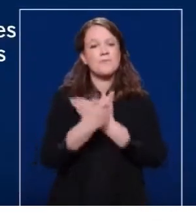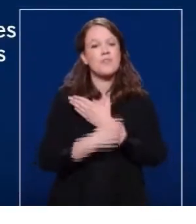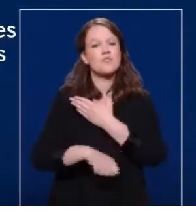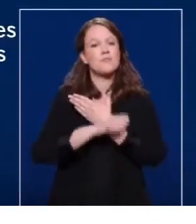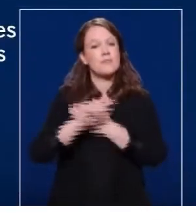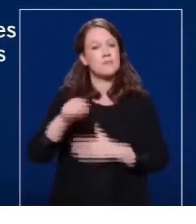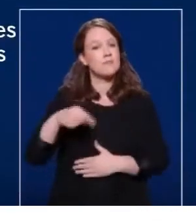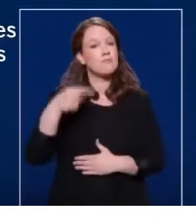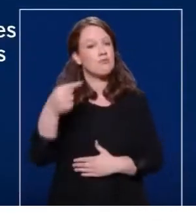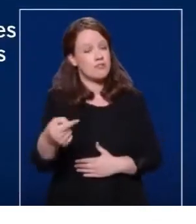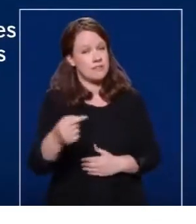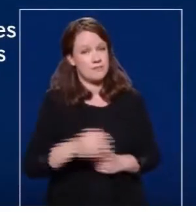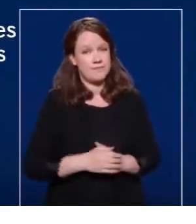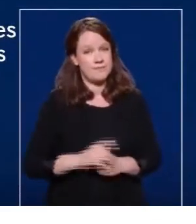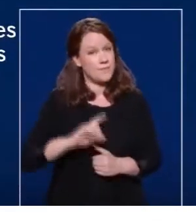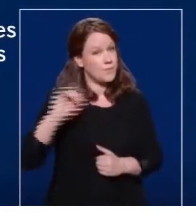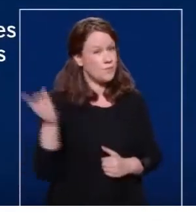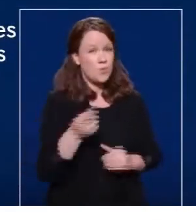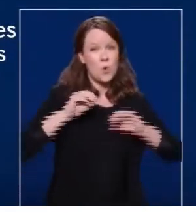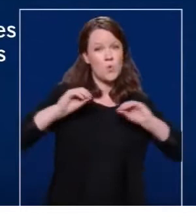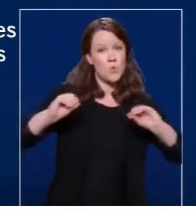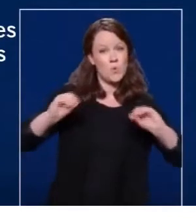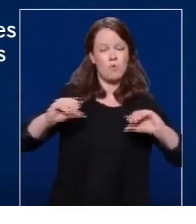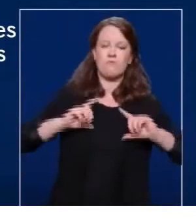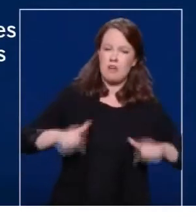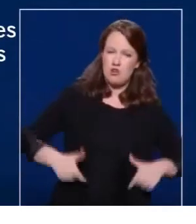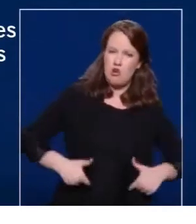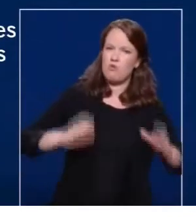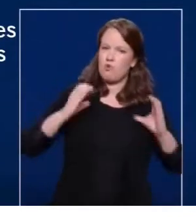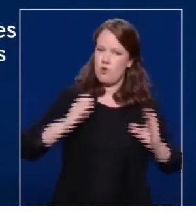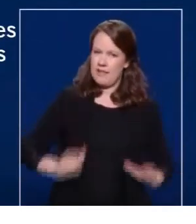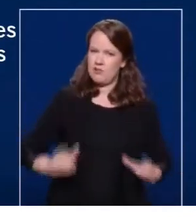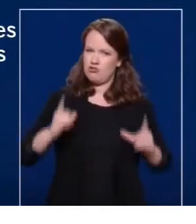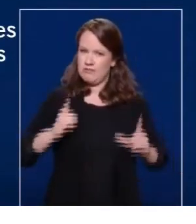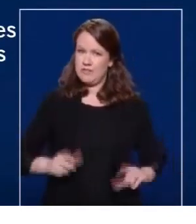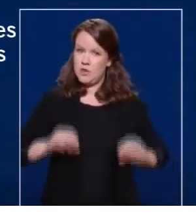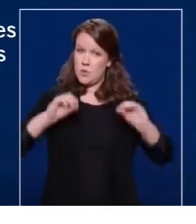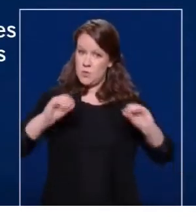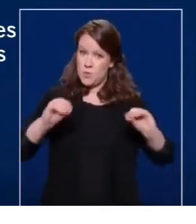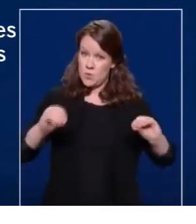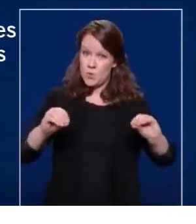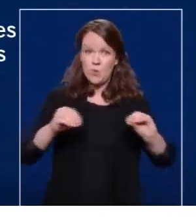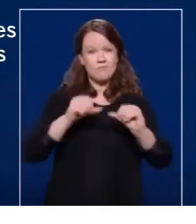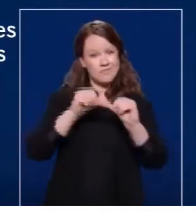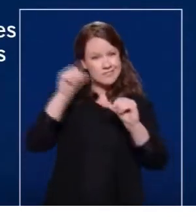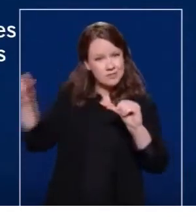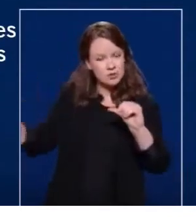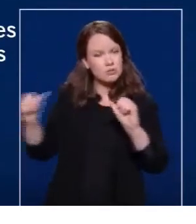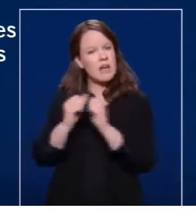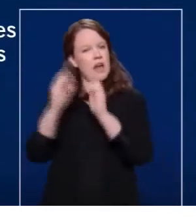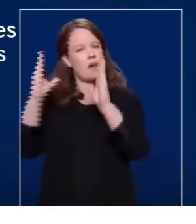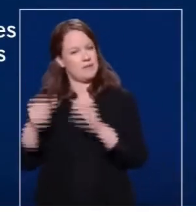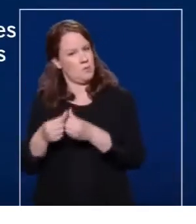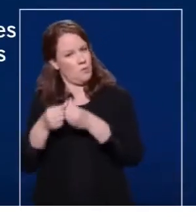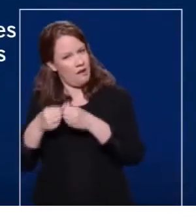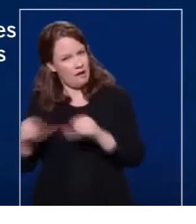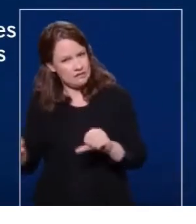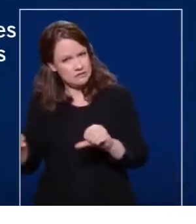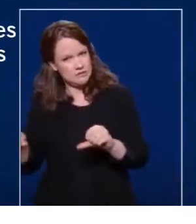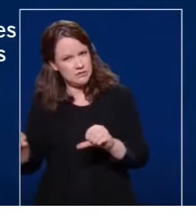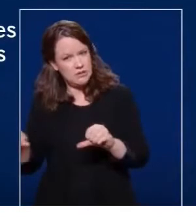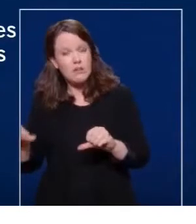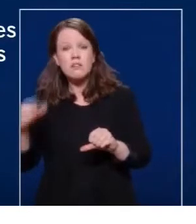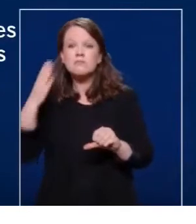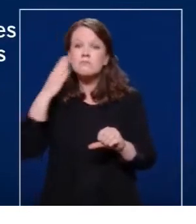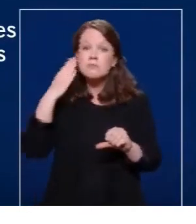semaine prochaine, les cours pour les écoles, collèges et lycées se feront à la maison, sauf comme au printemps 2020 pour les